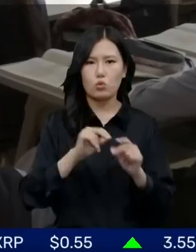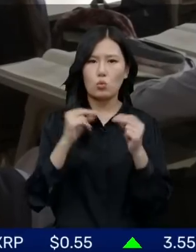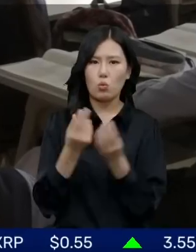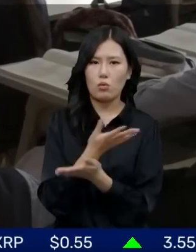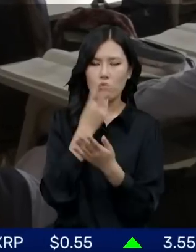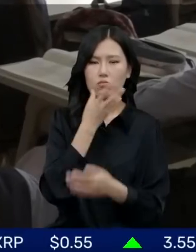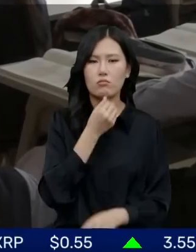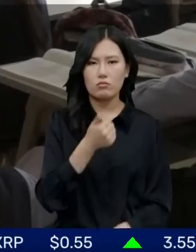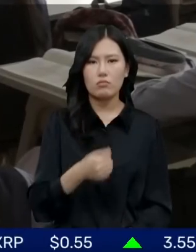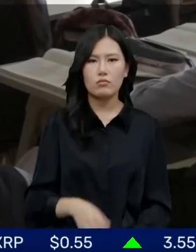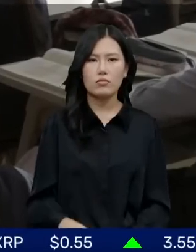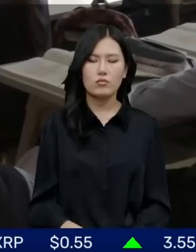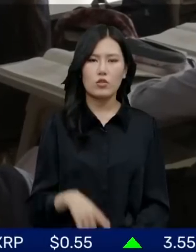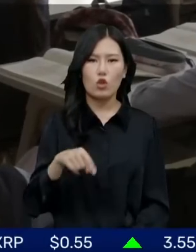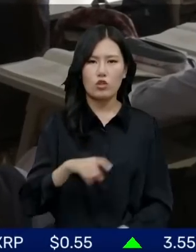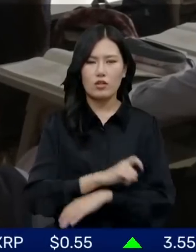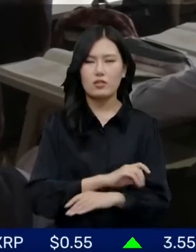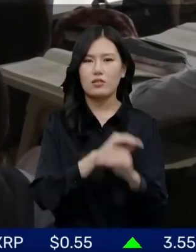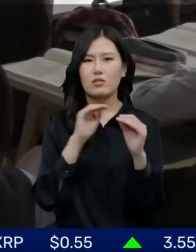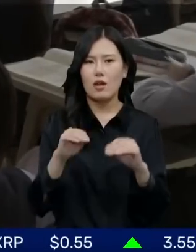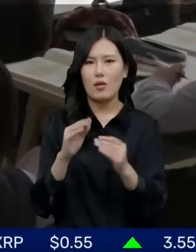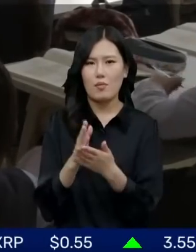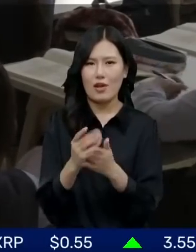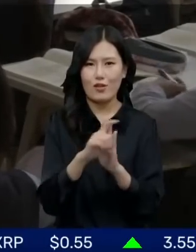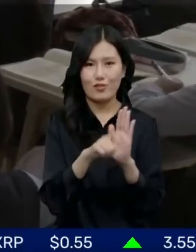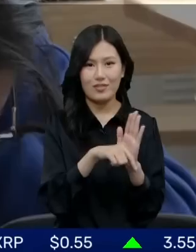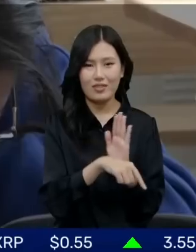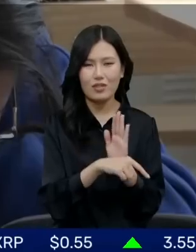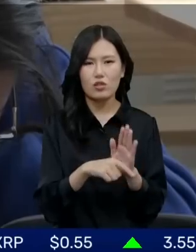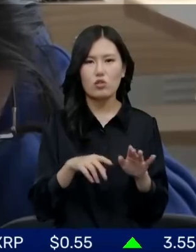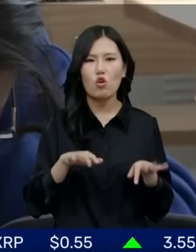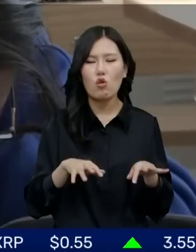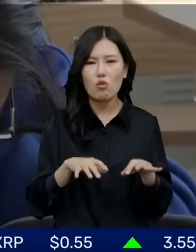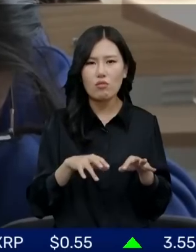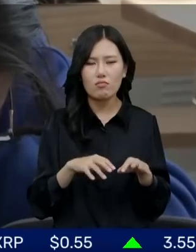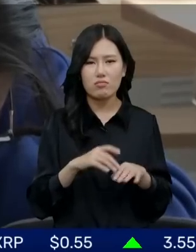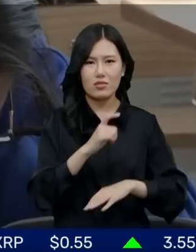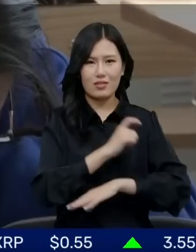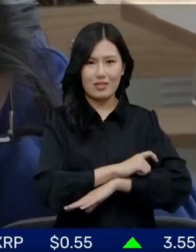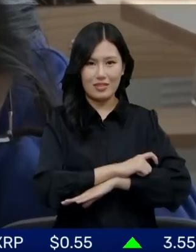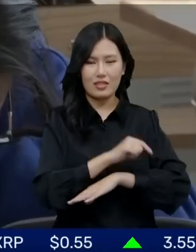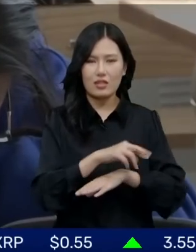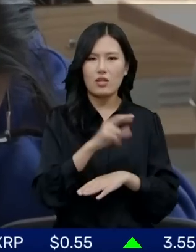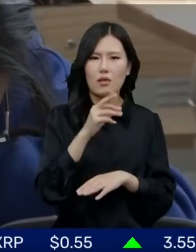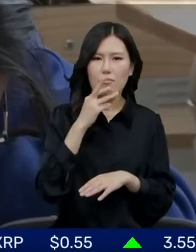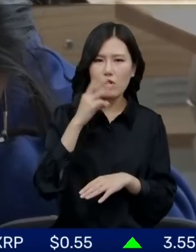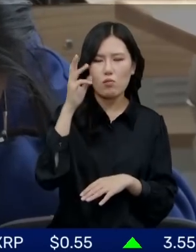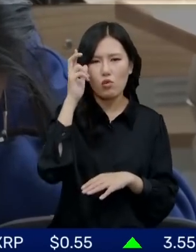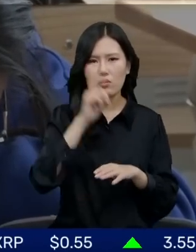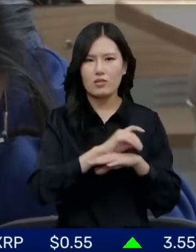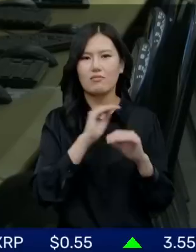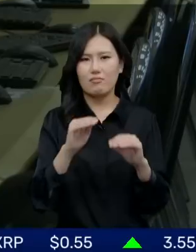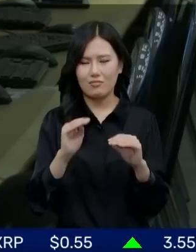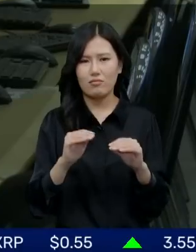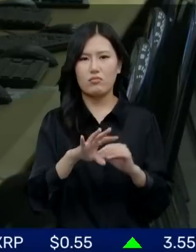холбогдолтой. Одоо зааж байгаа хичээлийн хөтөлбөрт мэдээллийн технологи хичээлээр дамжуулан мэдээллийн боловсрал олгож байна. За гэхдээ энэ нь сурагчдын